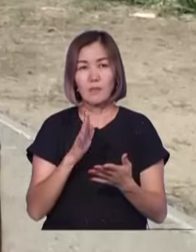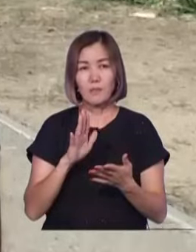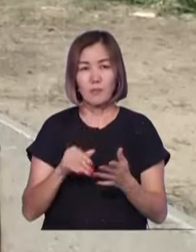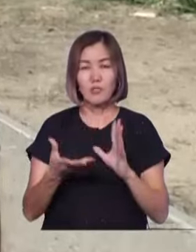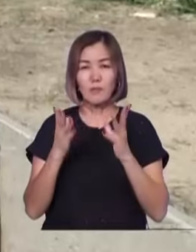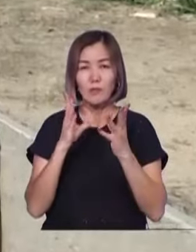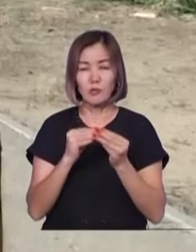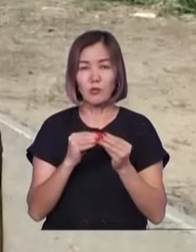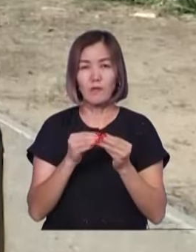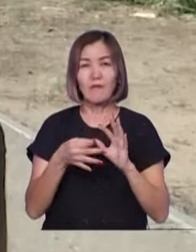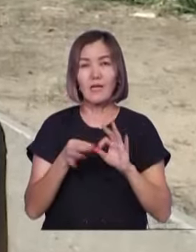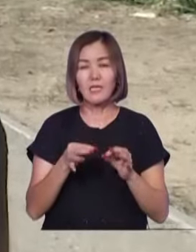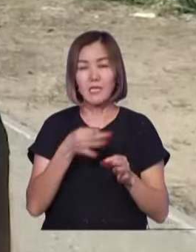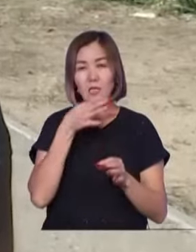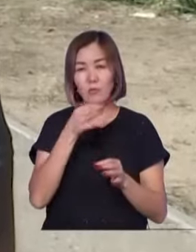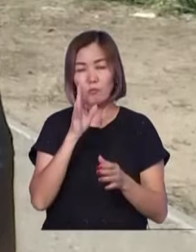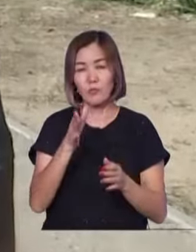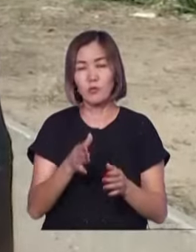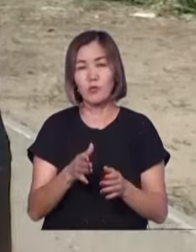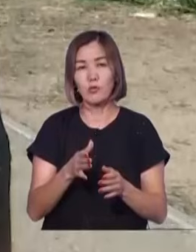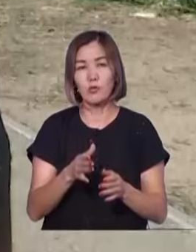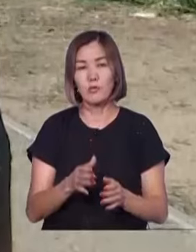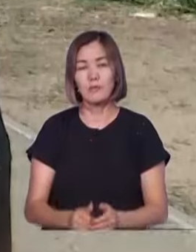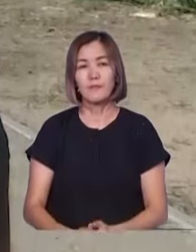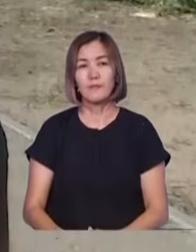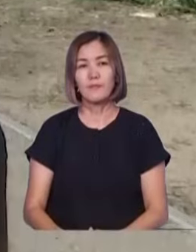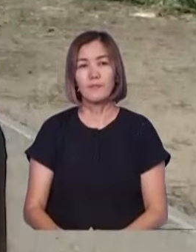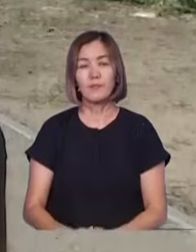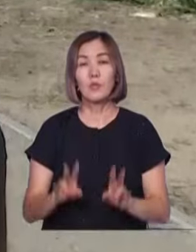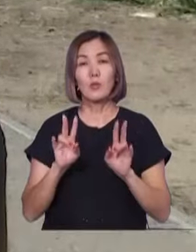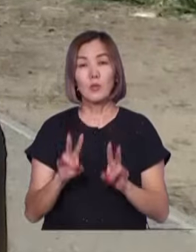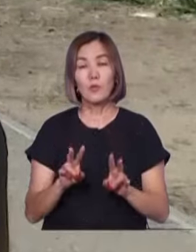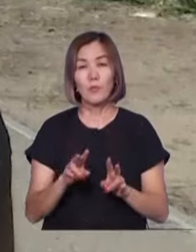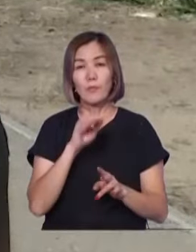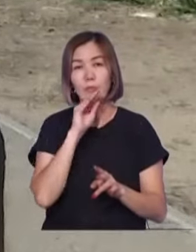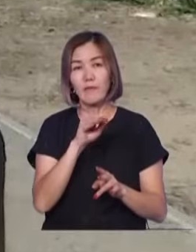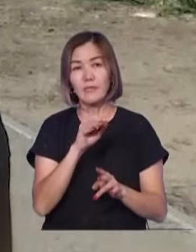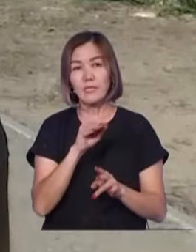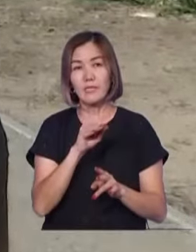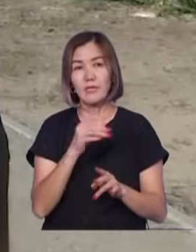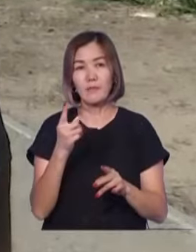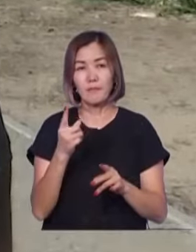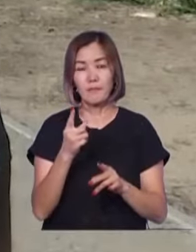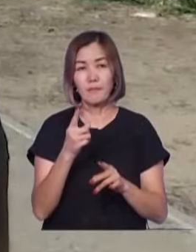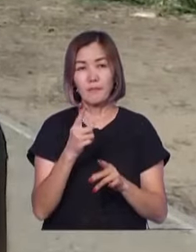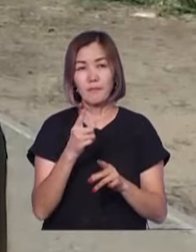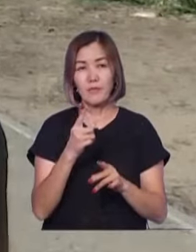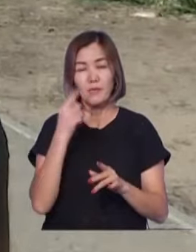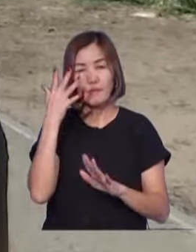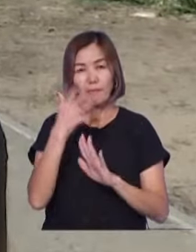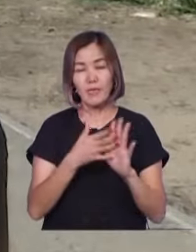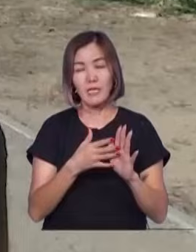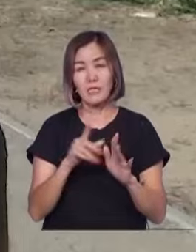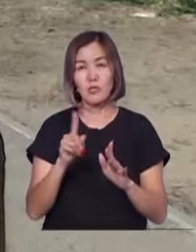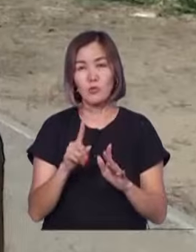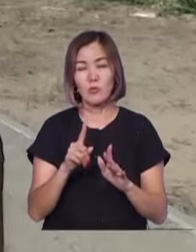баллов мы уже конечно конкретно увидим всю картину кто что на что способен но на профес первый взгляд это понятно что